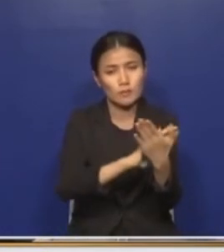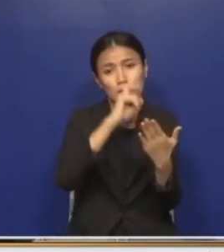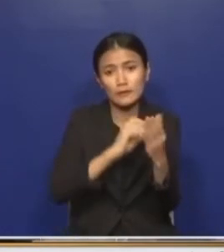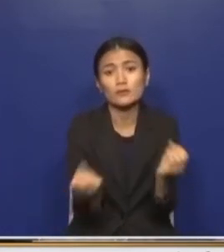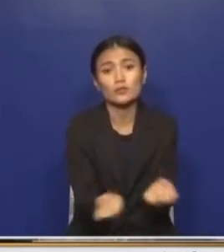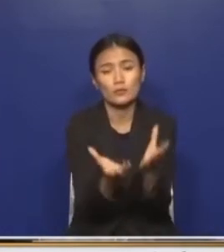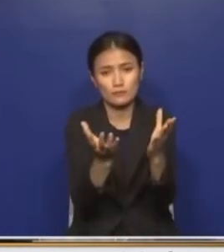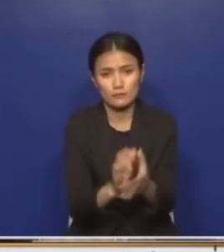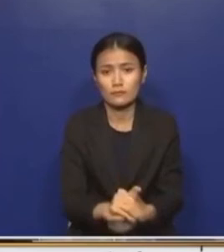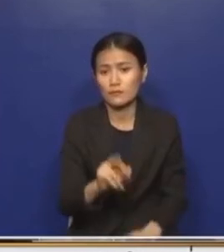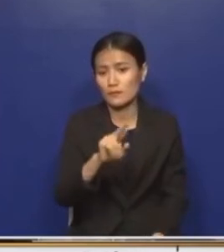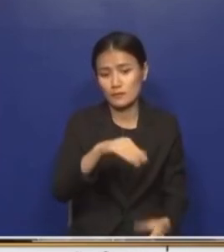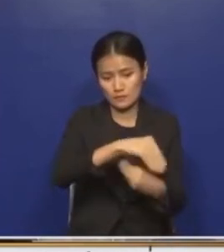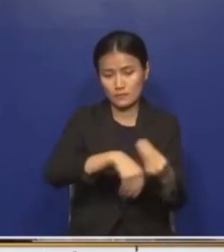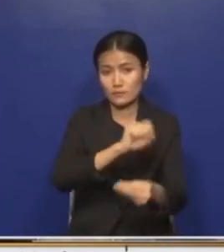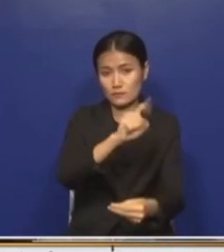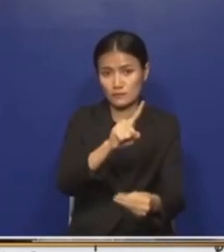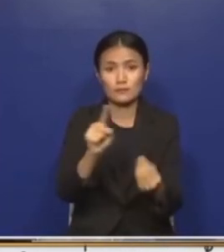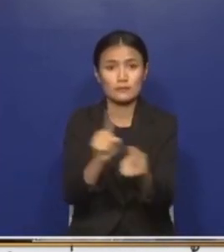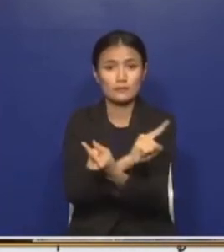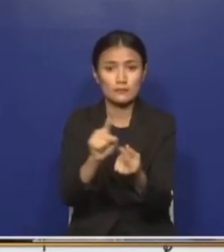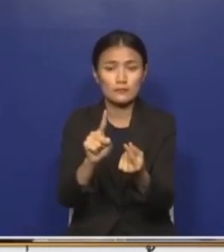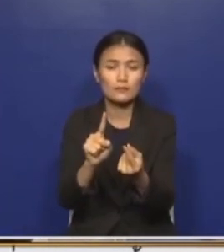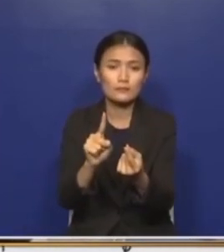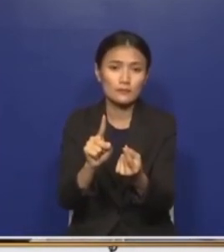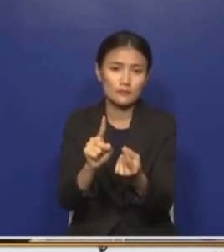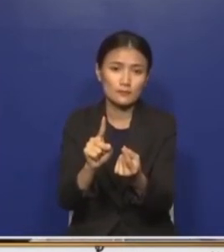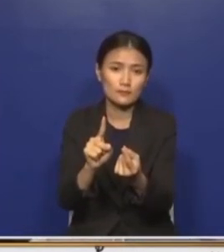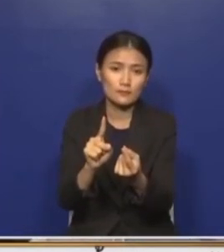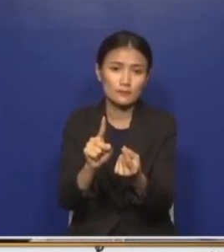ทั้งระบบเศรษฐกิจสังคมและกระบวนการยุติธรรม